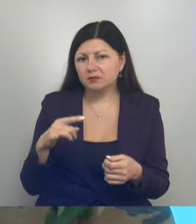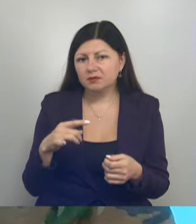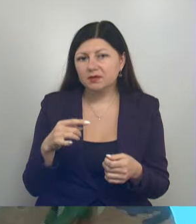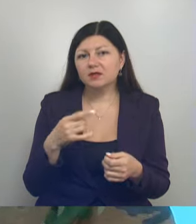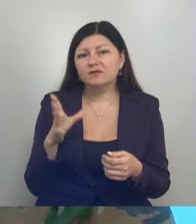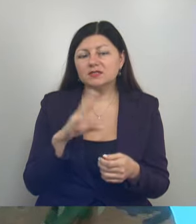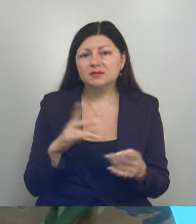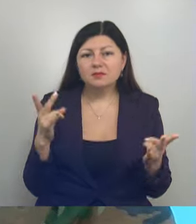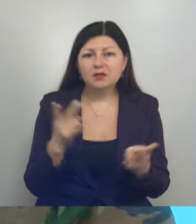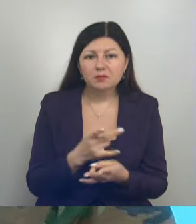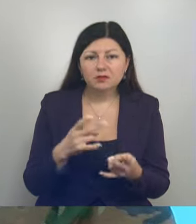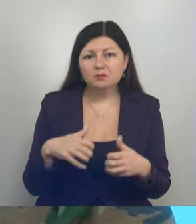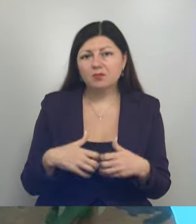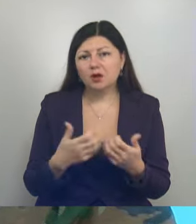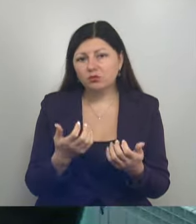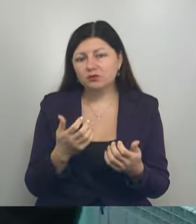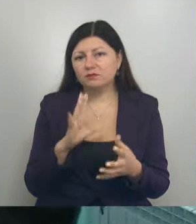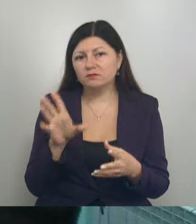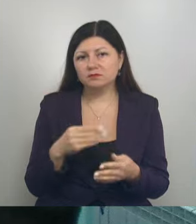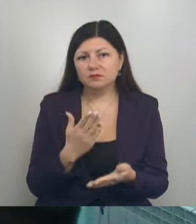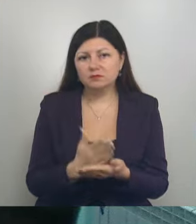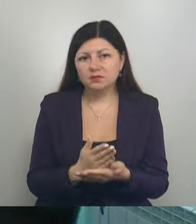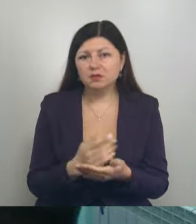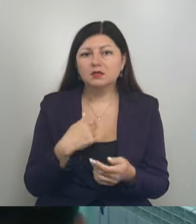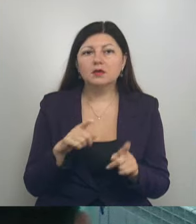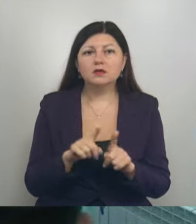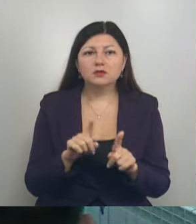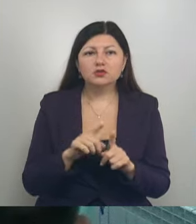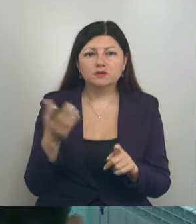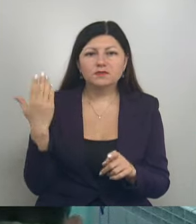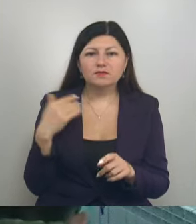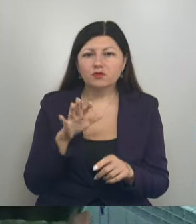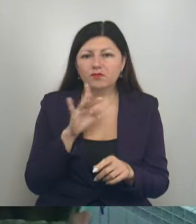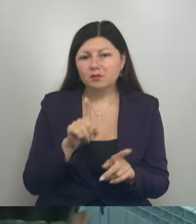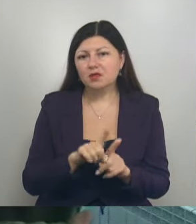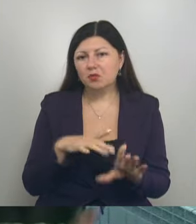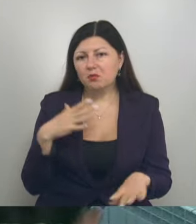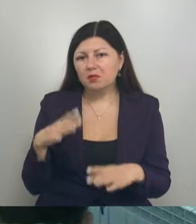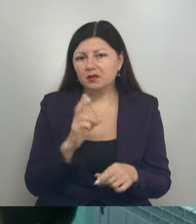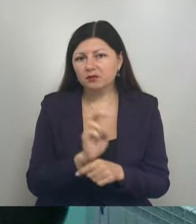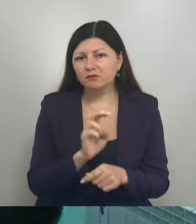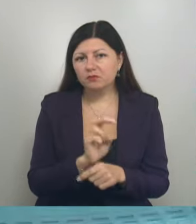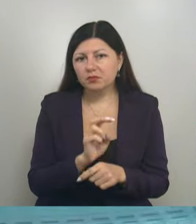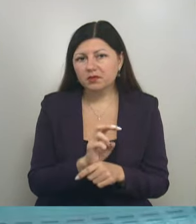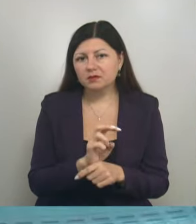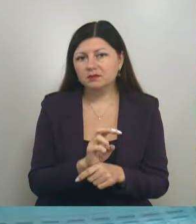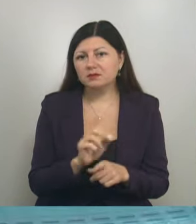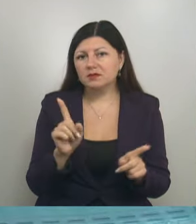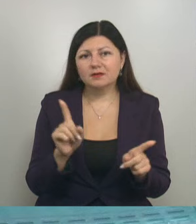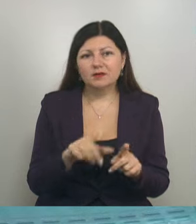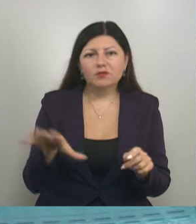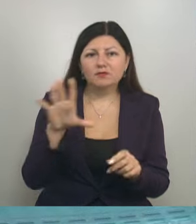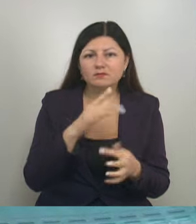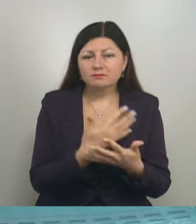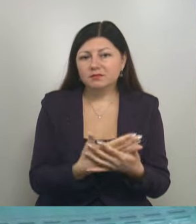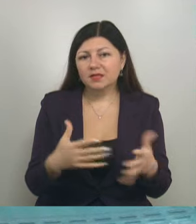Всем необходимым оборудованием центр оснащен. Я также в свое время проходил такую подготовку. Как бы такого оснащения у нас не было